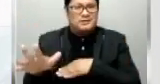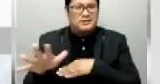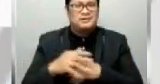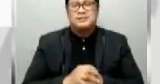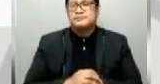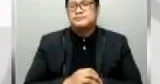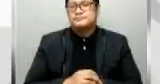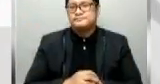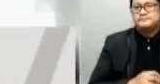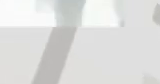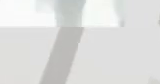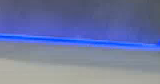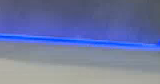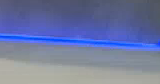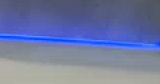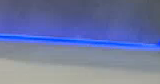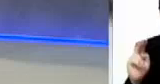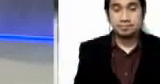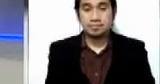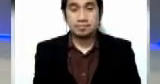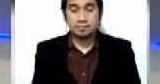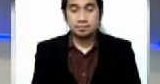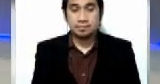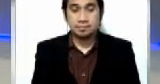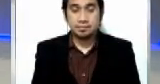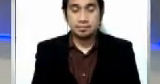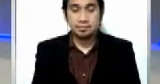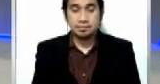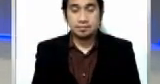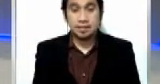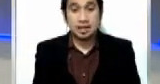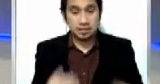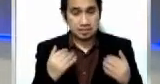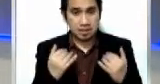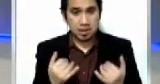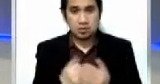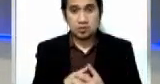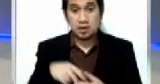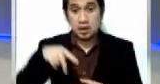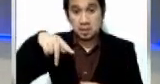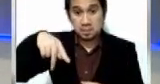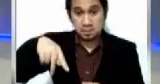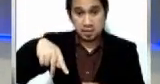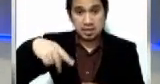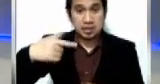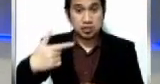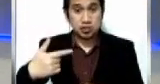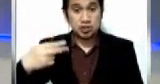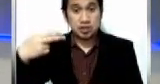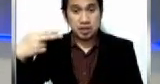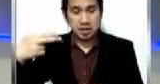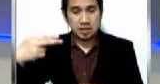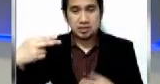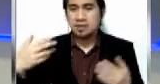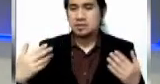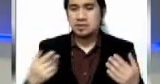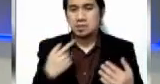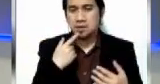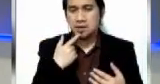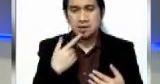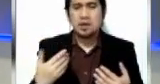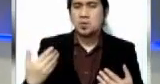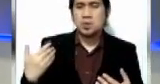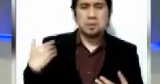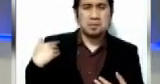Nakatutok, 24 Oras. Iginit po ng Philippine General Hospital na hindi pa raw sila nalulunod sa dami ng mga